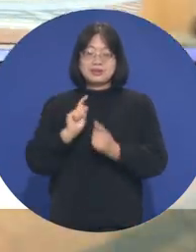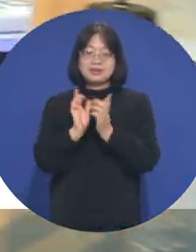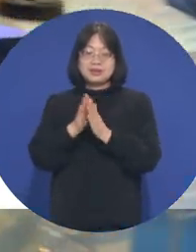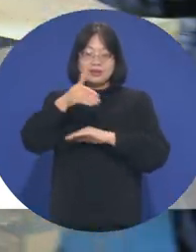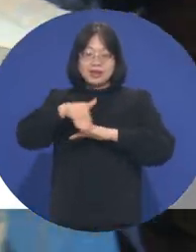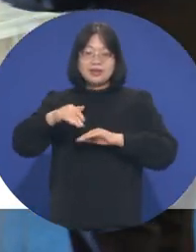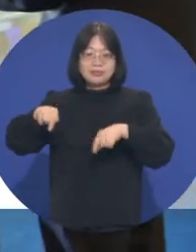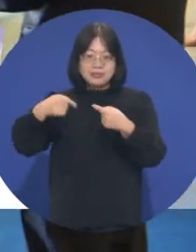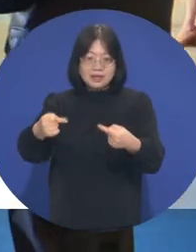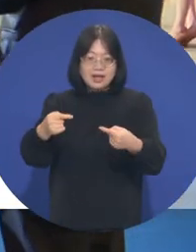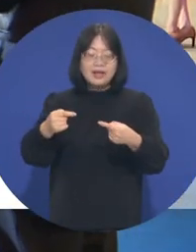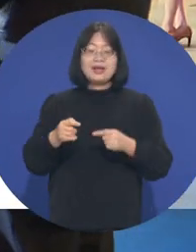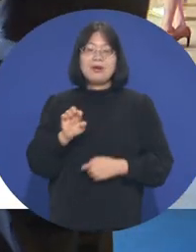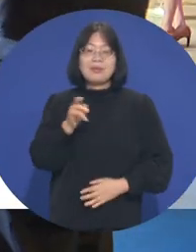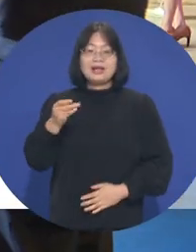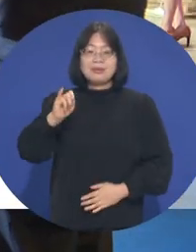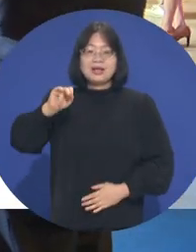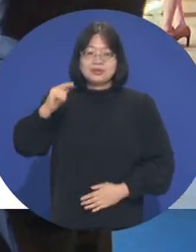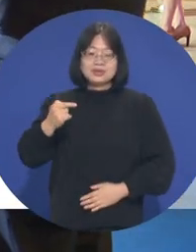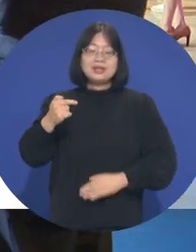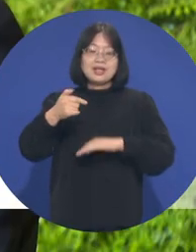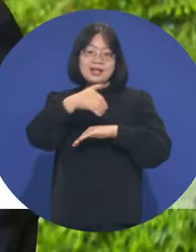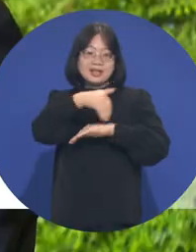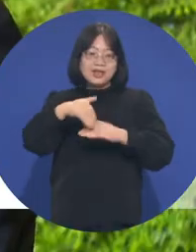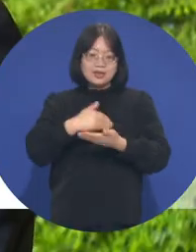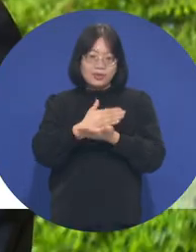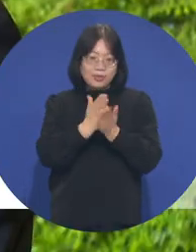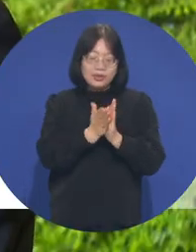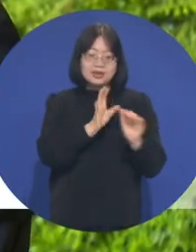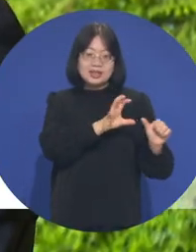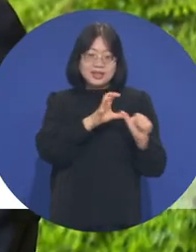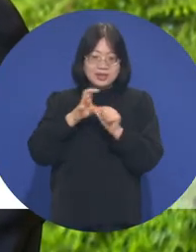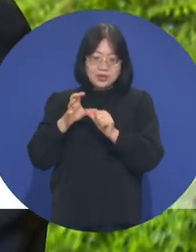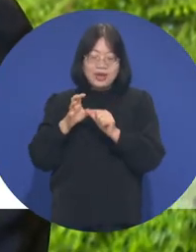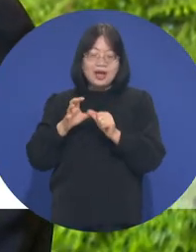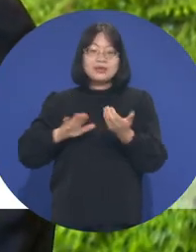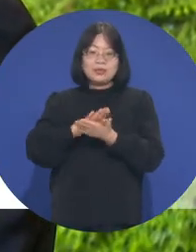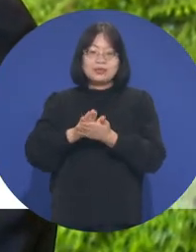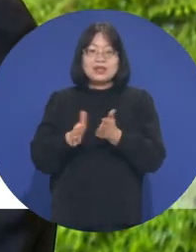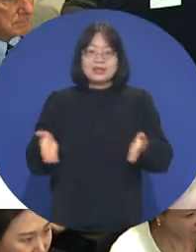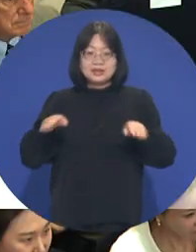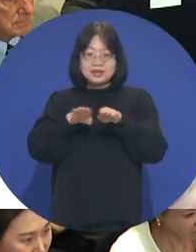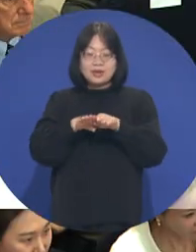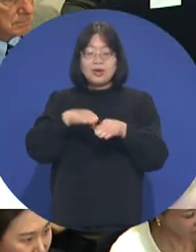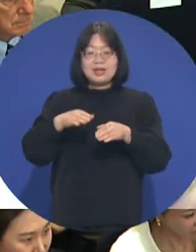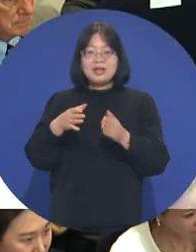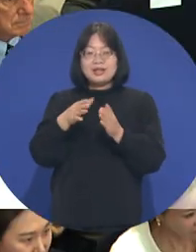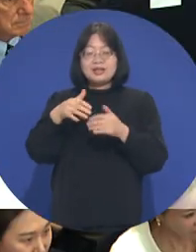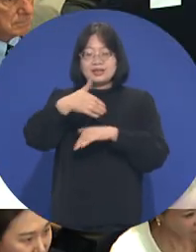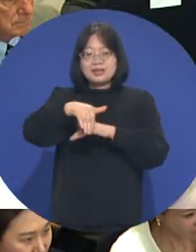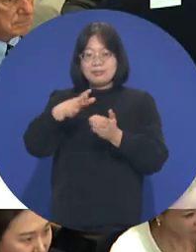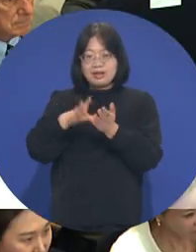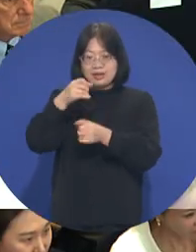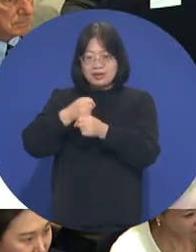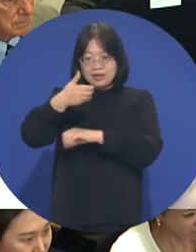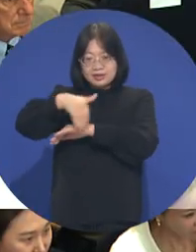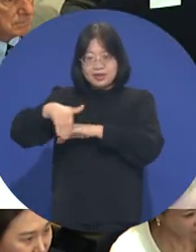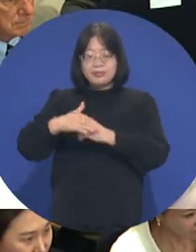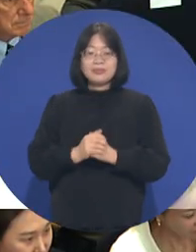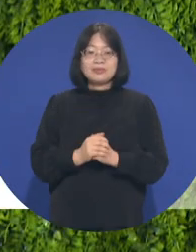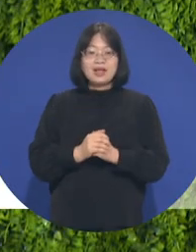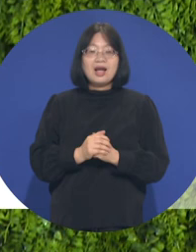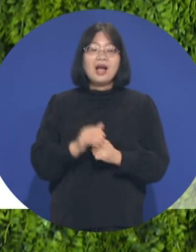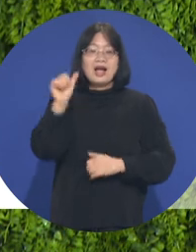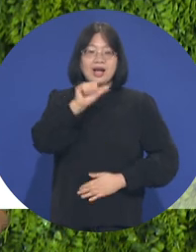파라마운트의 캐릭터와 콘텐츠를 담은 놀이시설과 기획상품 등을 개발할 예정입니다. 도는 화성 국제 테마파크가